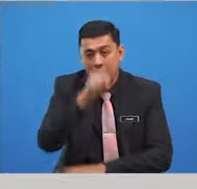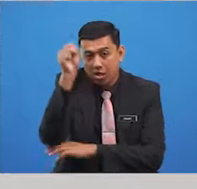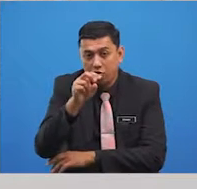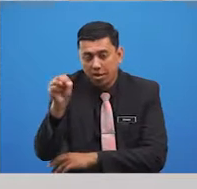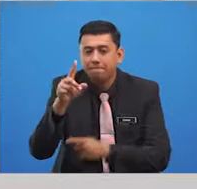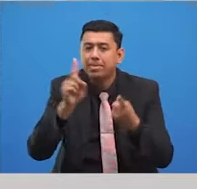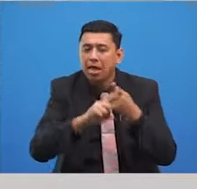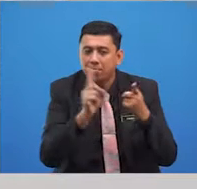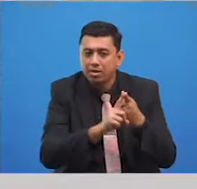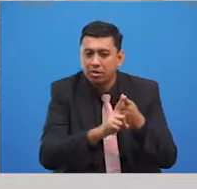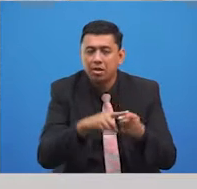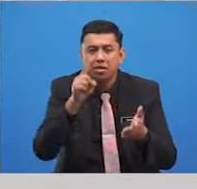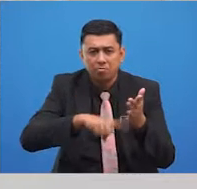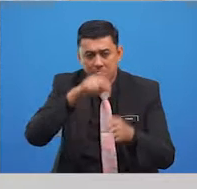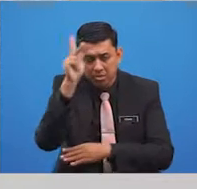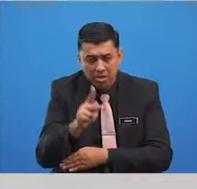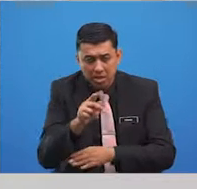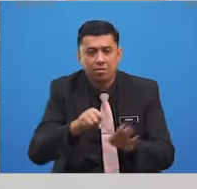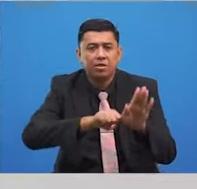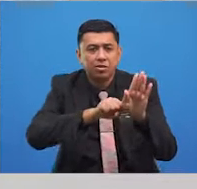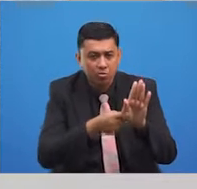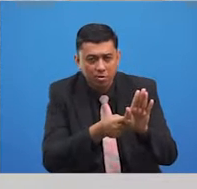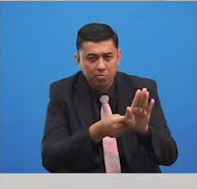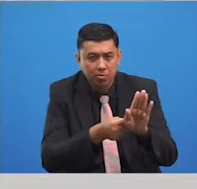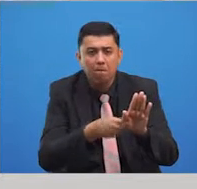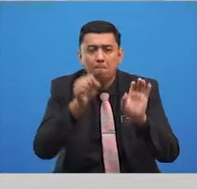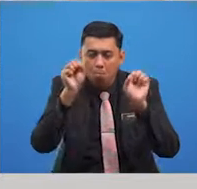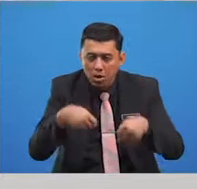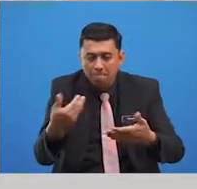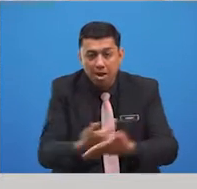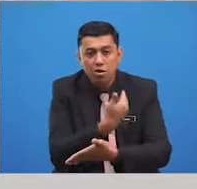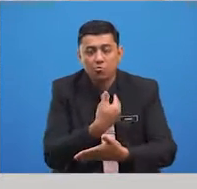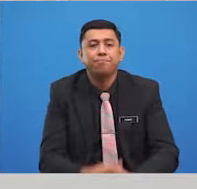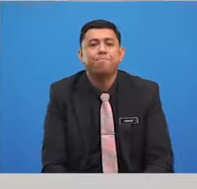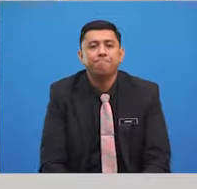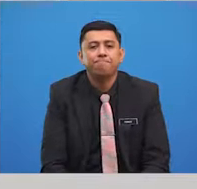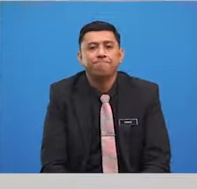Soalan pertama, apakah sumber yang boleh baharu?